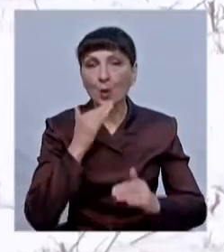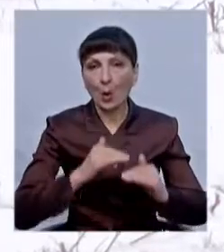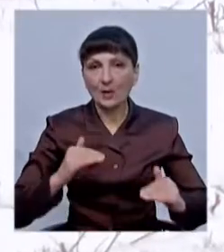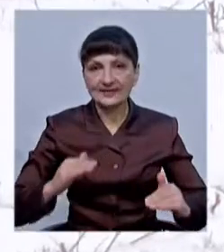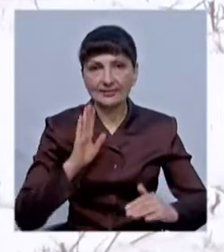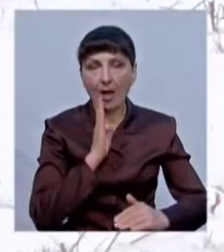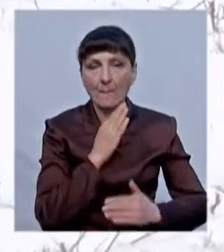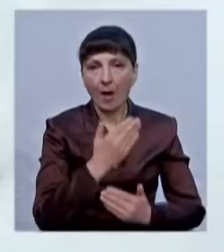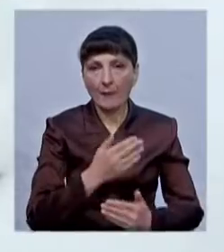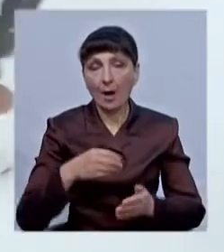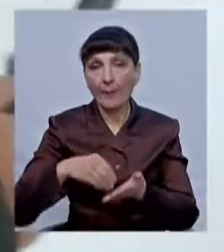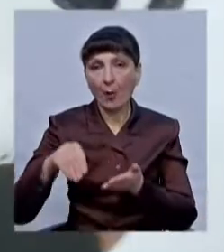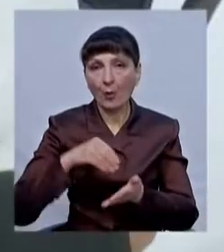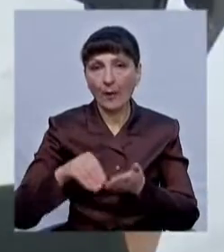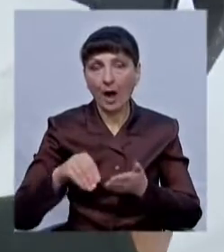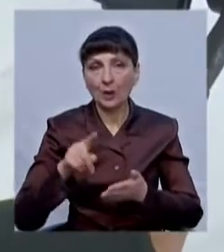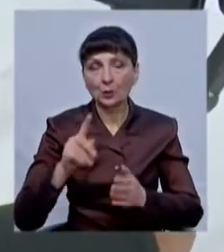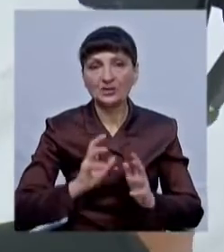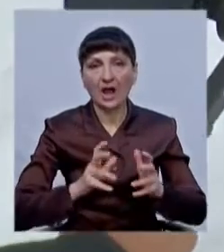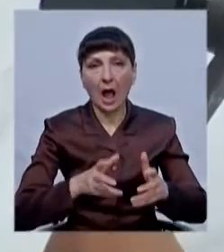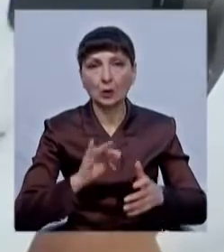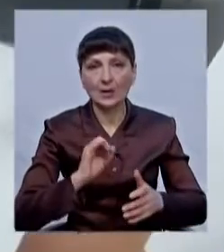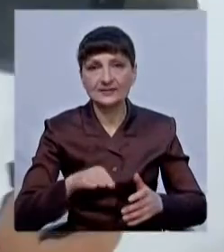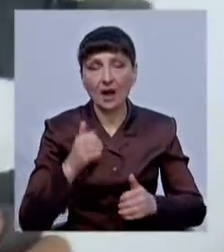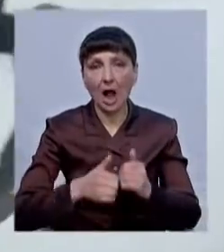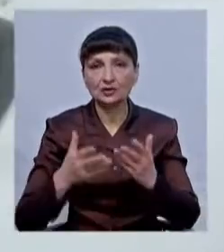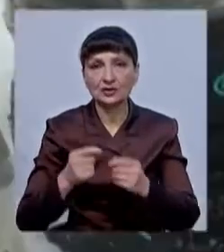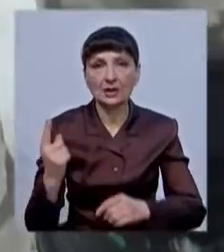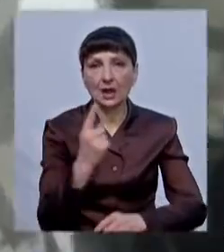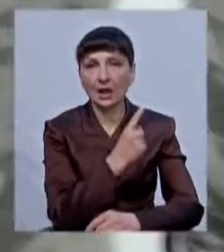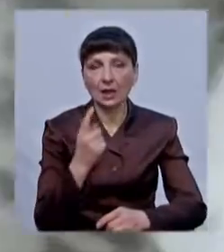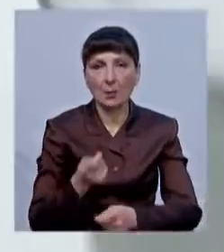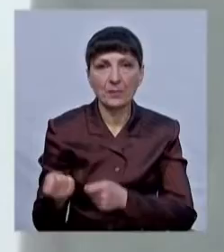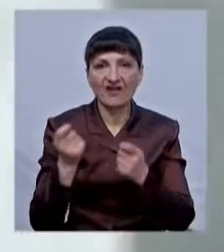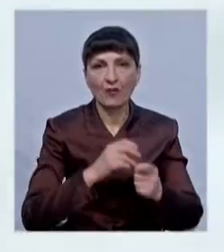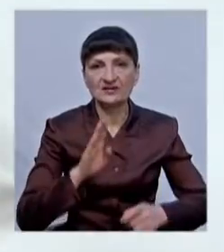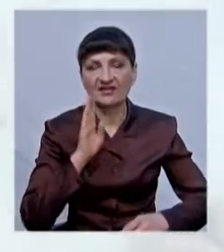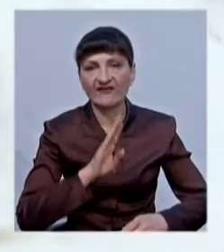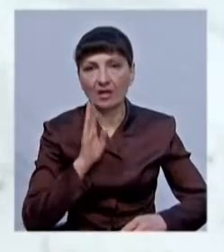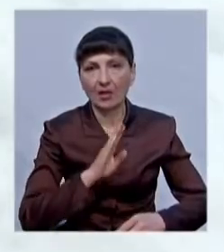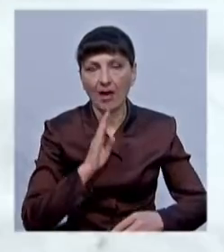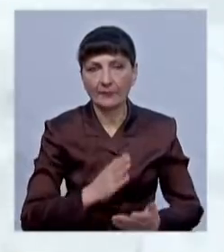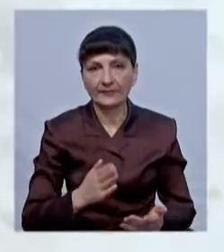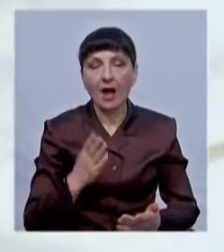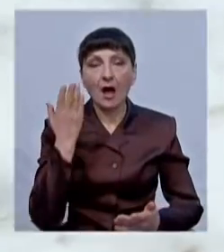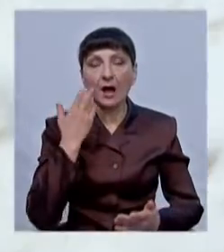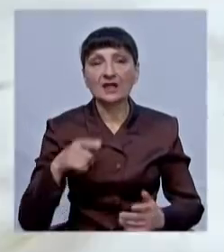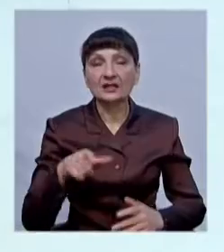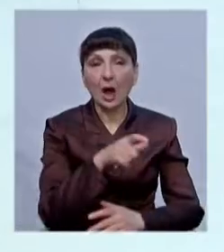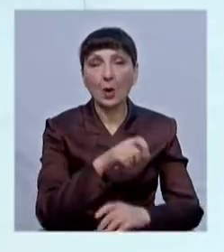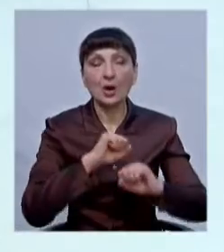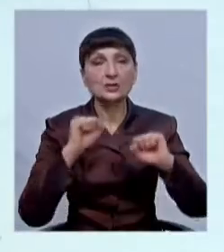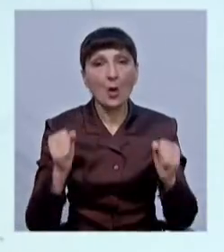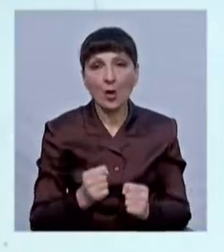мать Кулялтынгурская покупает у местного тракториста, который каждый день курсирует между областным центром и поселком. А когда дороги